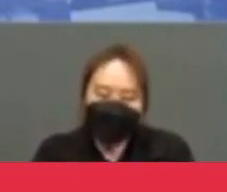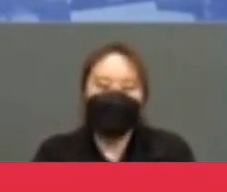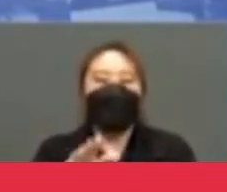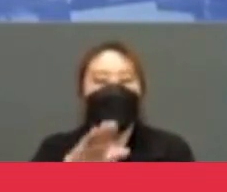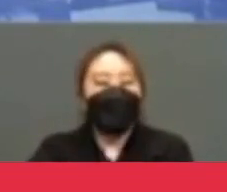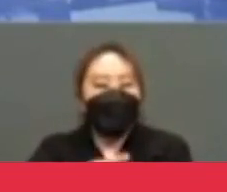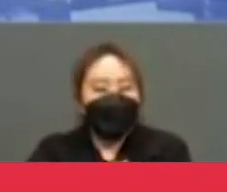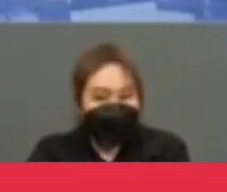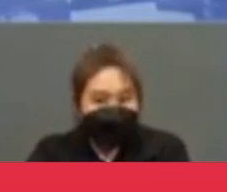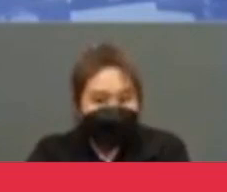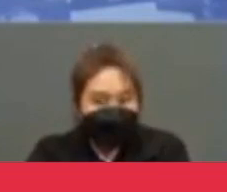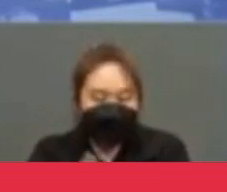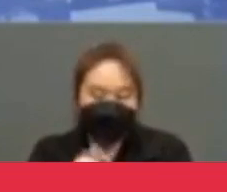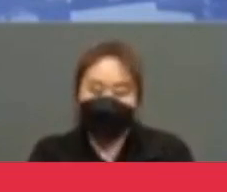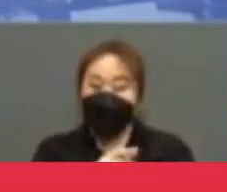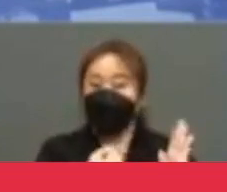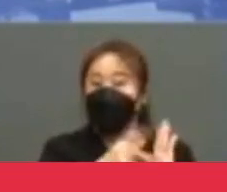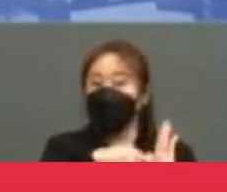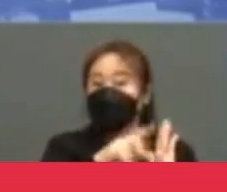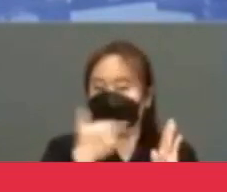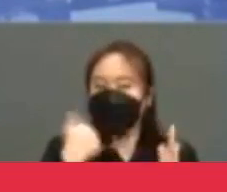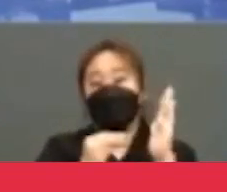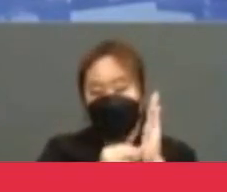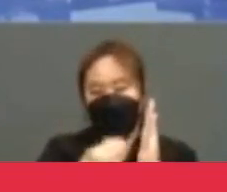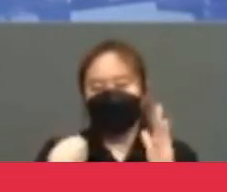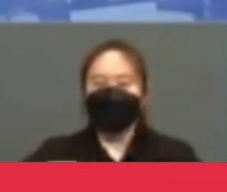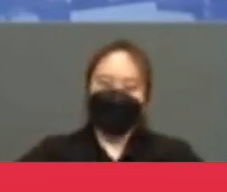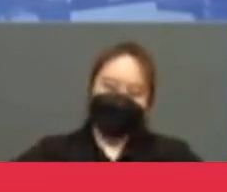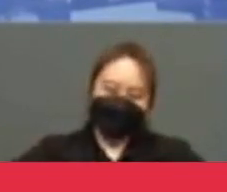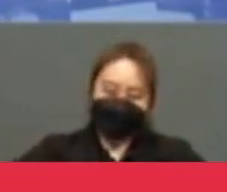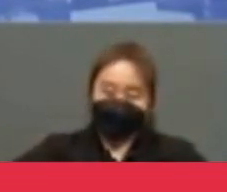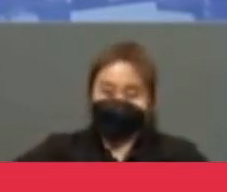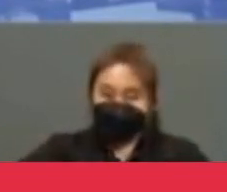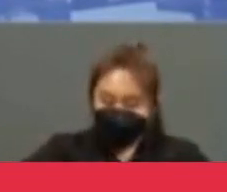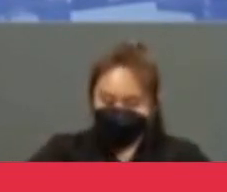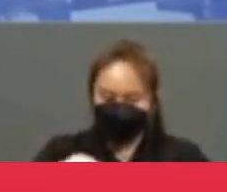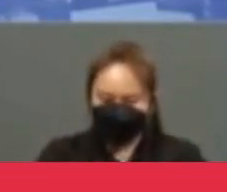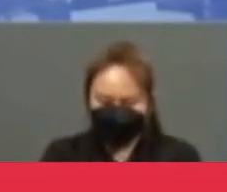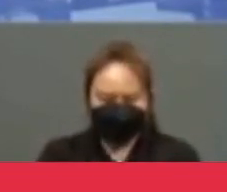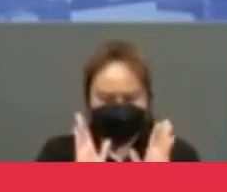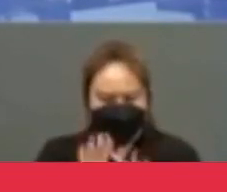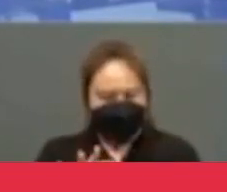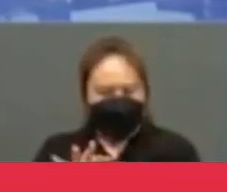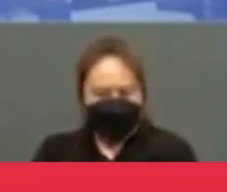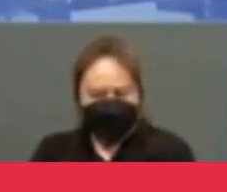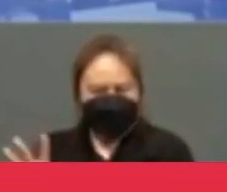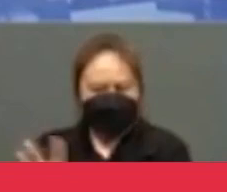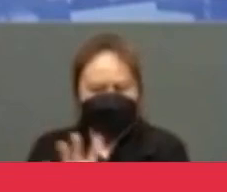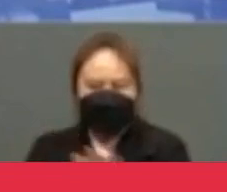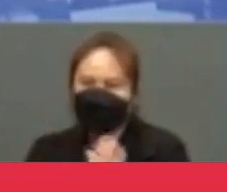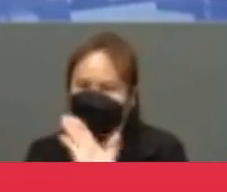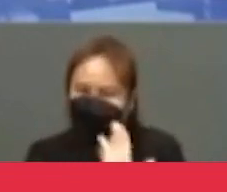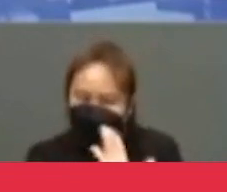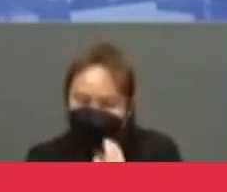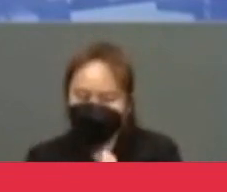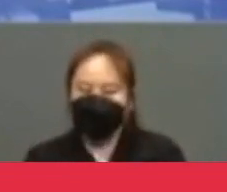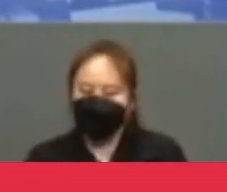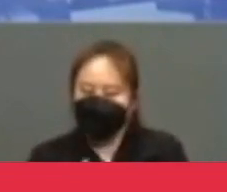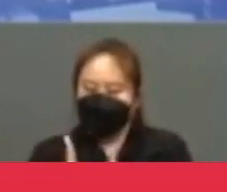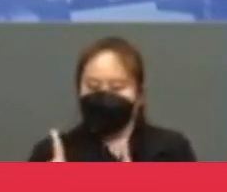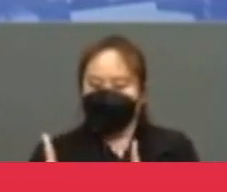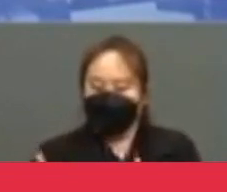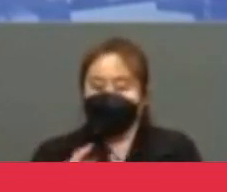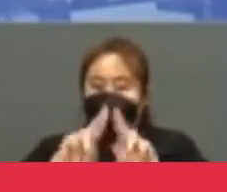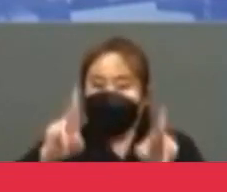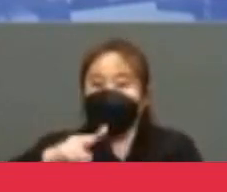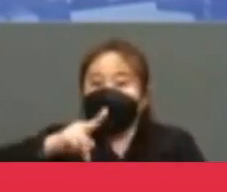วัคซีนเพียงหนึ่งเค็มขณะที่กลุ่มฉีดวัคซีนครบและยังมีการติดเชื้อถึงขั้นเสียชีวิตพบน้อยกว่า 1เปอร์เซ็นต์จึงเป็นการตอกย้ำว่า